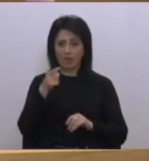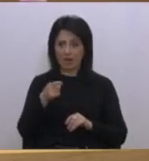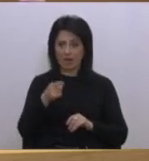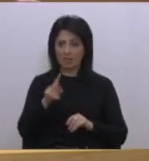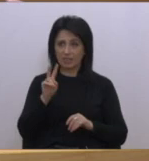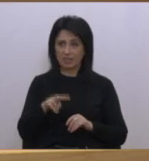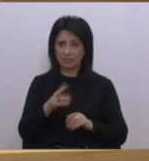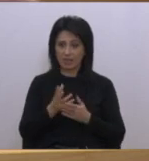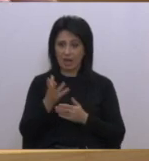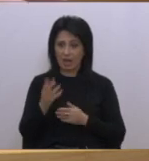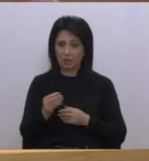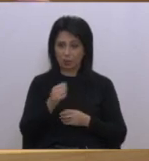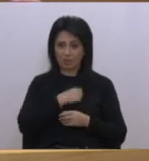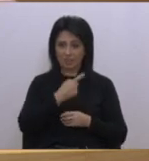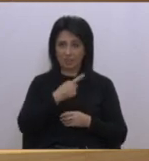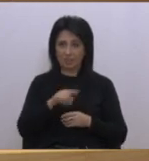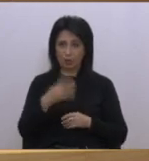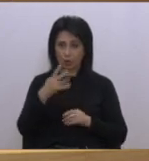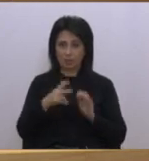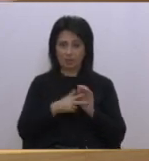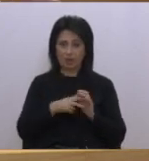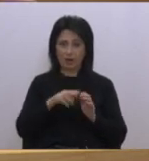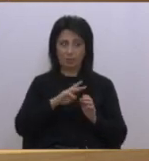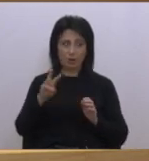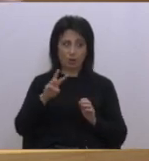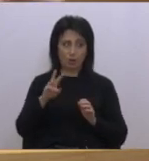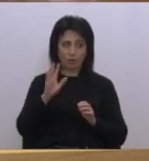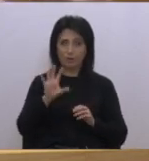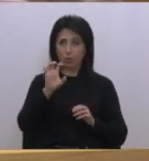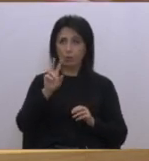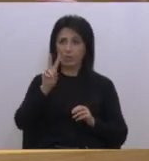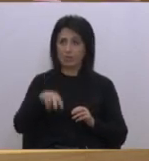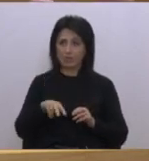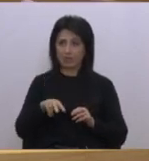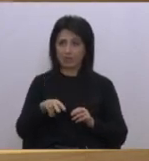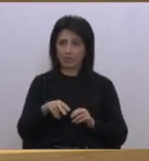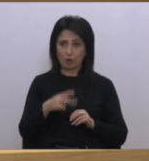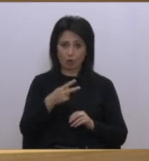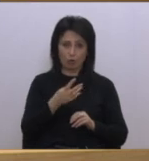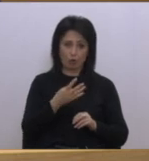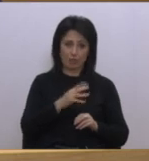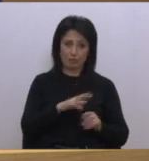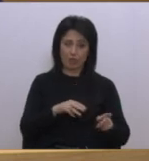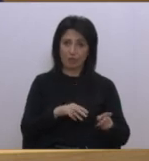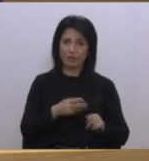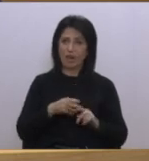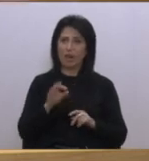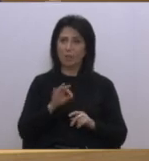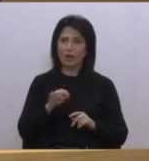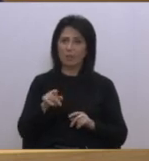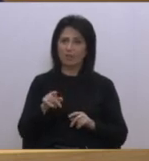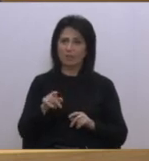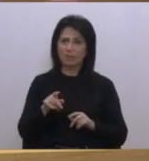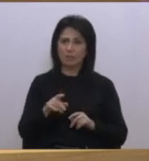ლარი რო გადავხადო წევანდელებს 48 მილიონი დაგვიჯდება და 500 ლარი ესე იგი დაახლოებით 24 მილიონი და ამაზე იყო